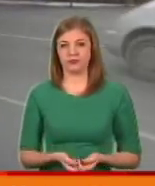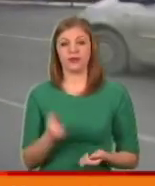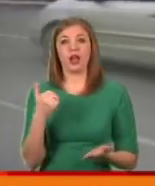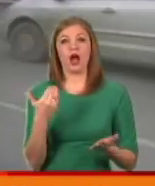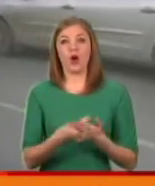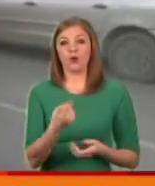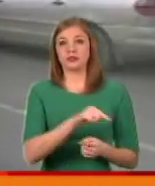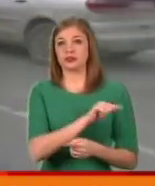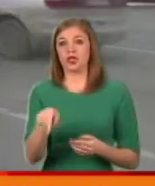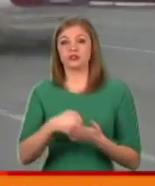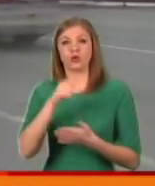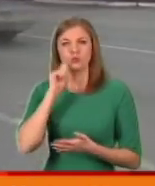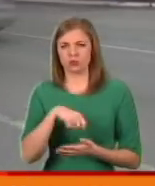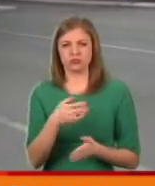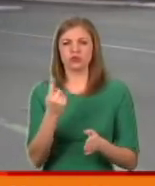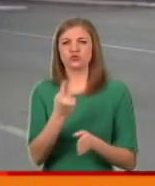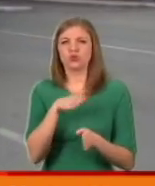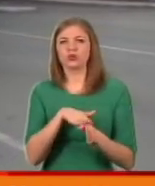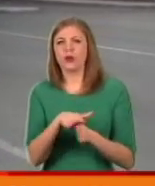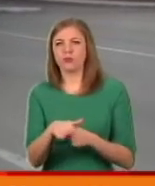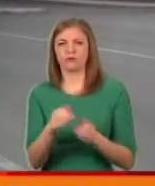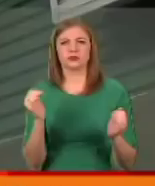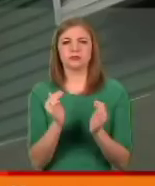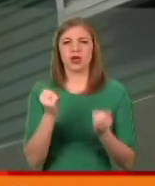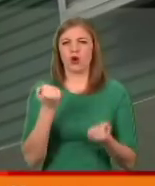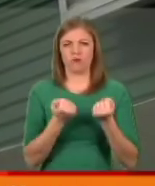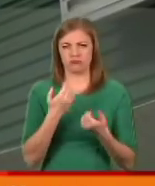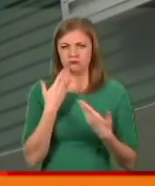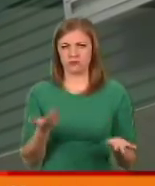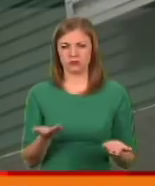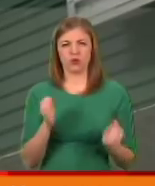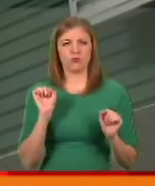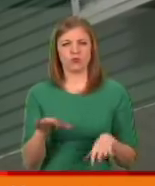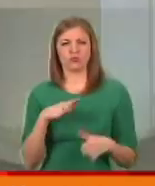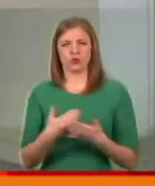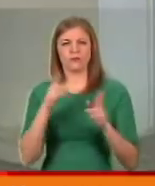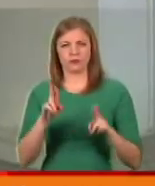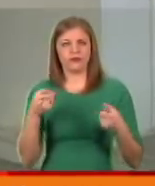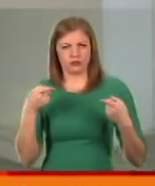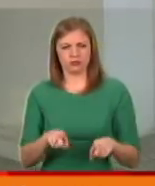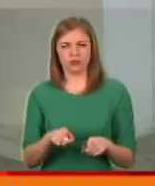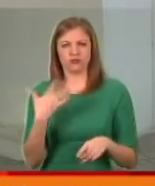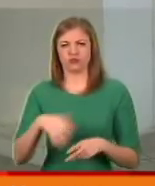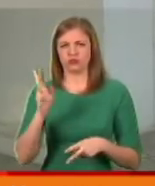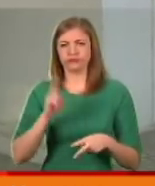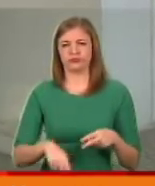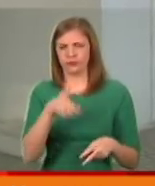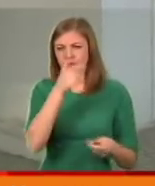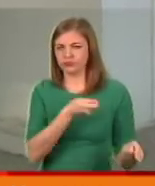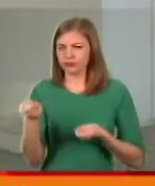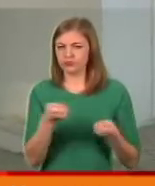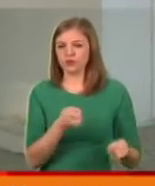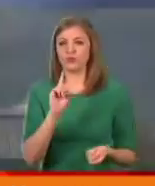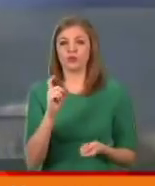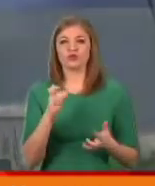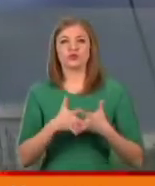ось назад до України жодного заповненого товару мікроавтобуси з човниками. А може нові правила справді поклали край човниковому бізнесу? Бо